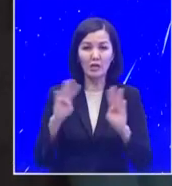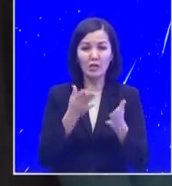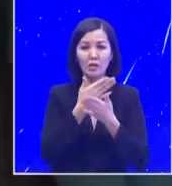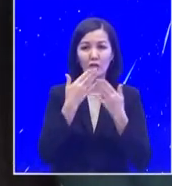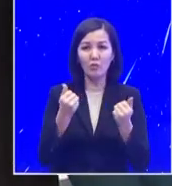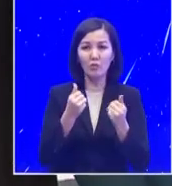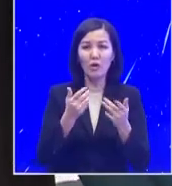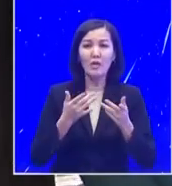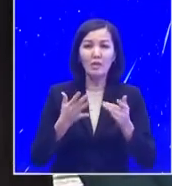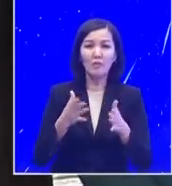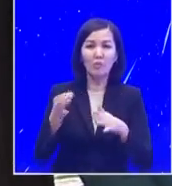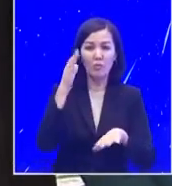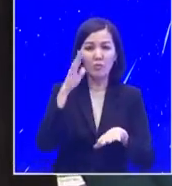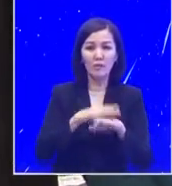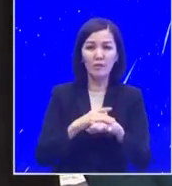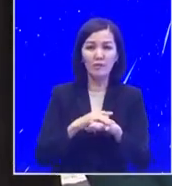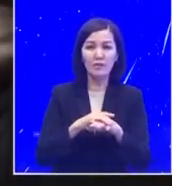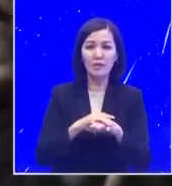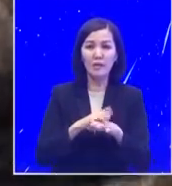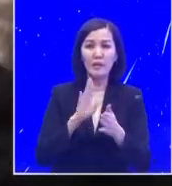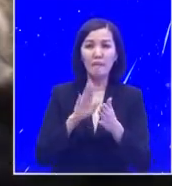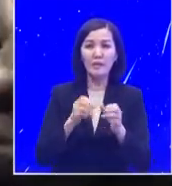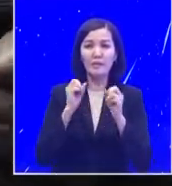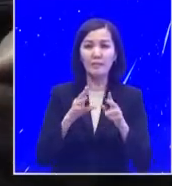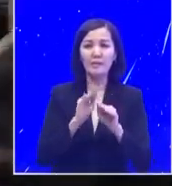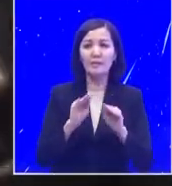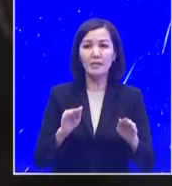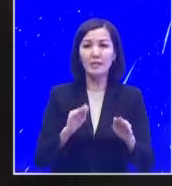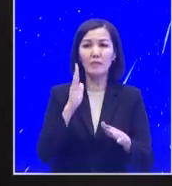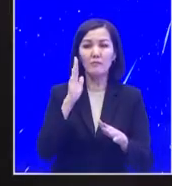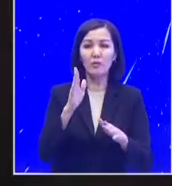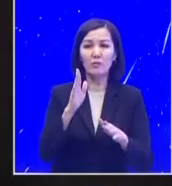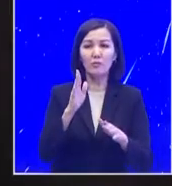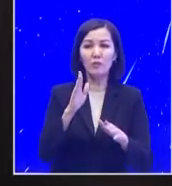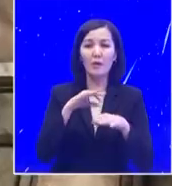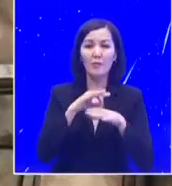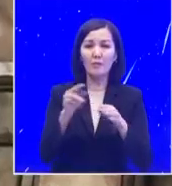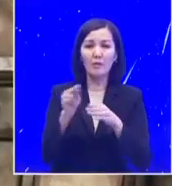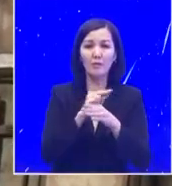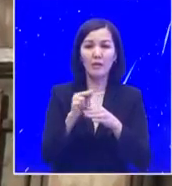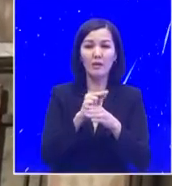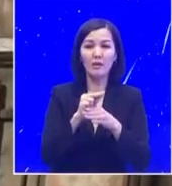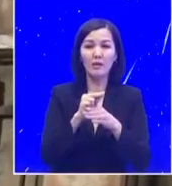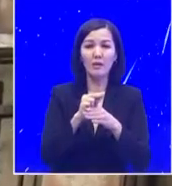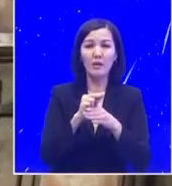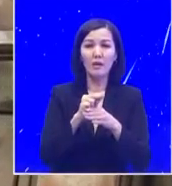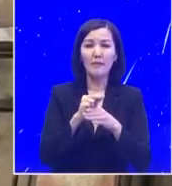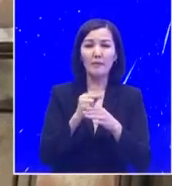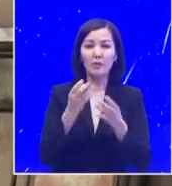своем требовании глава области напирал на безопасность детей. К слову, в будущем здесь будет проведен ремонт фасадов и кровли